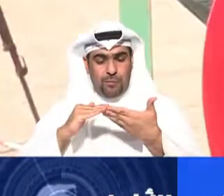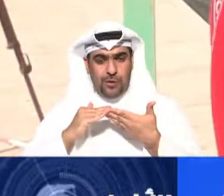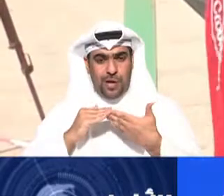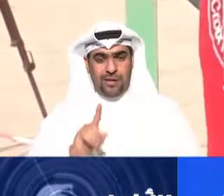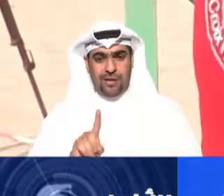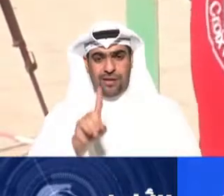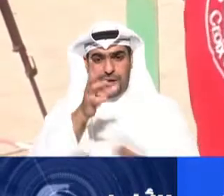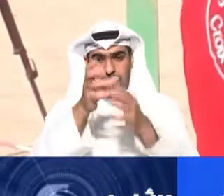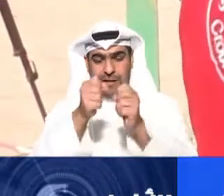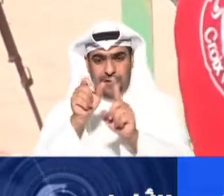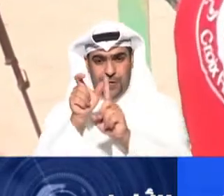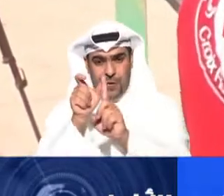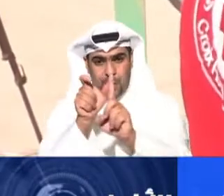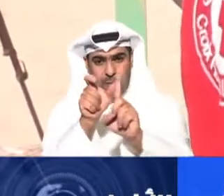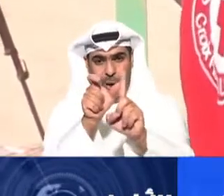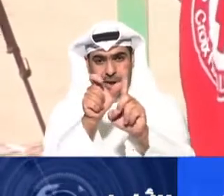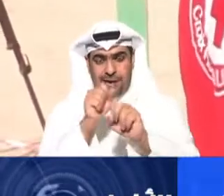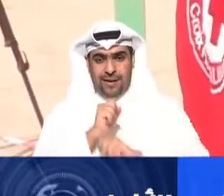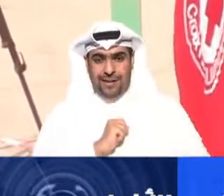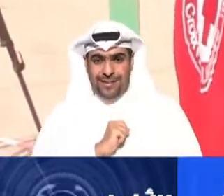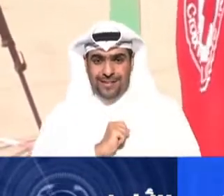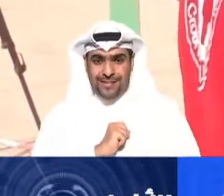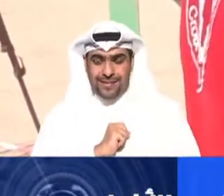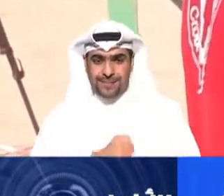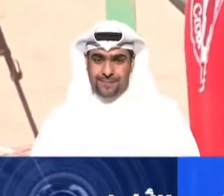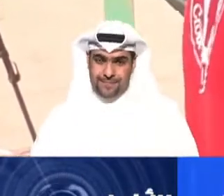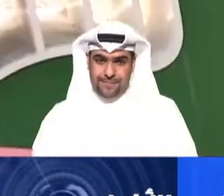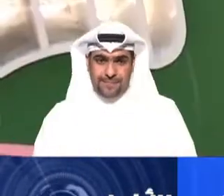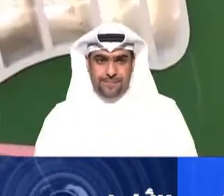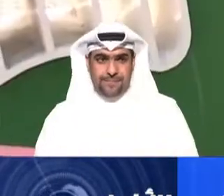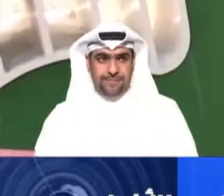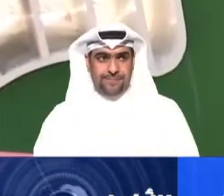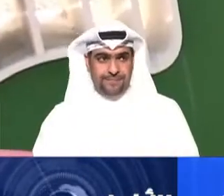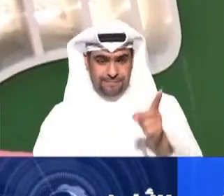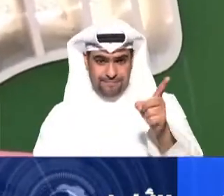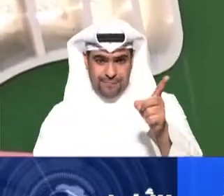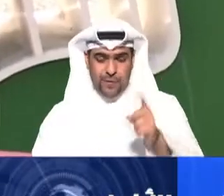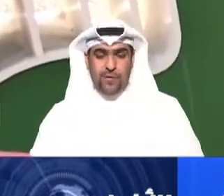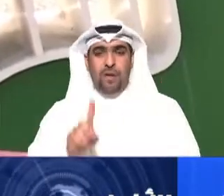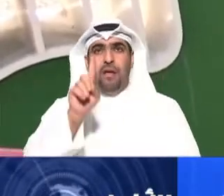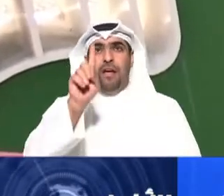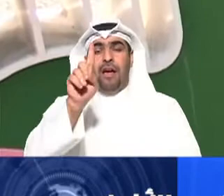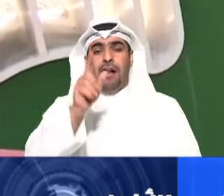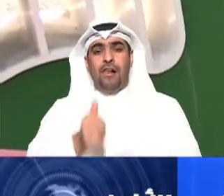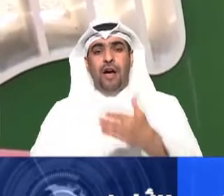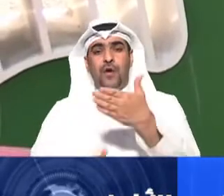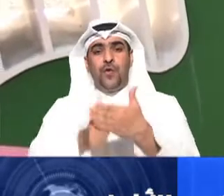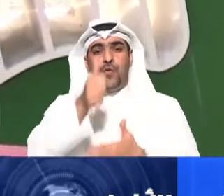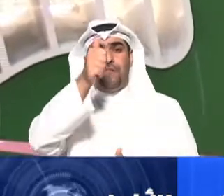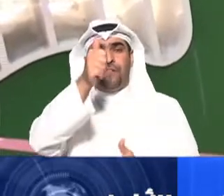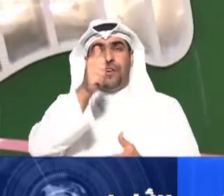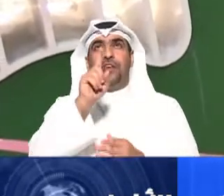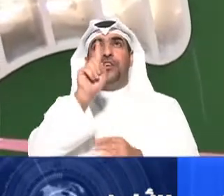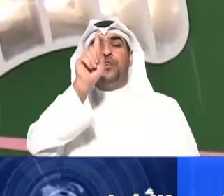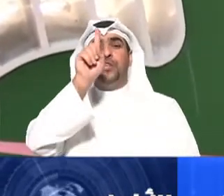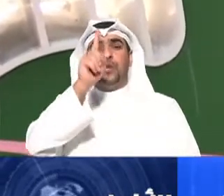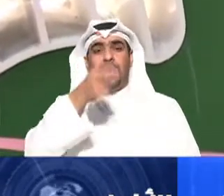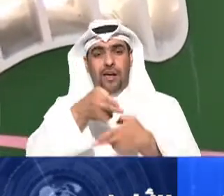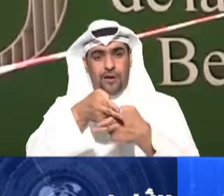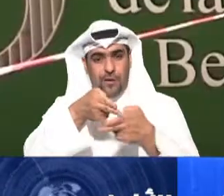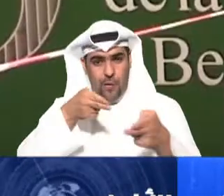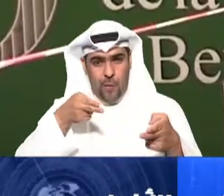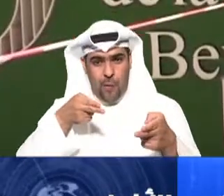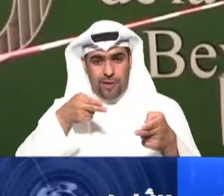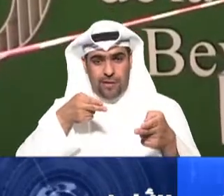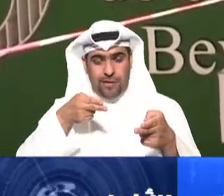الله ورعاه أسماء التحيات. الله يوفقكم، ونحن منحبكم بدون ما